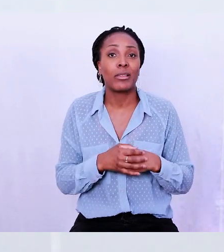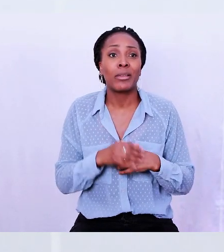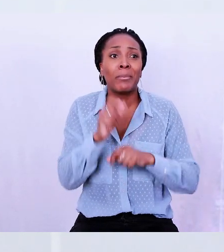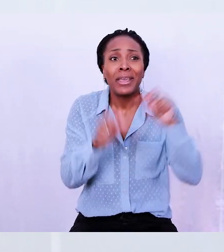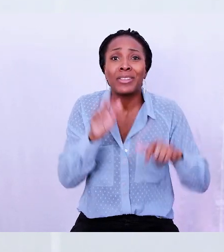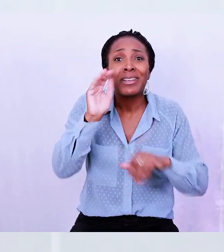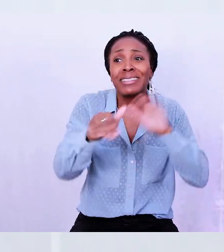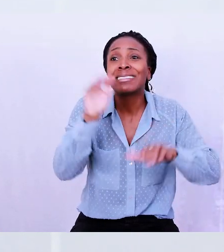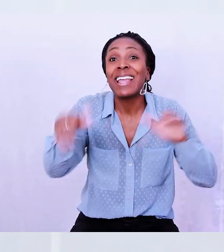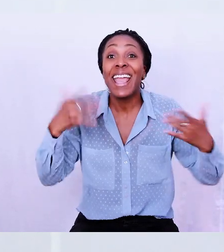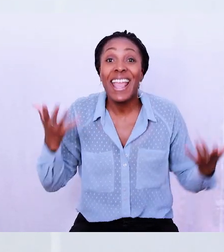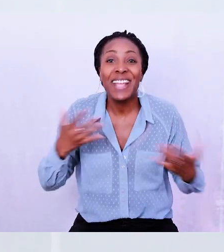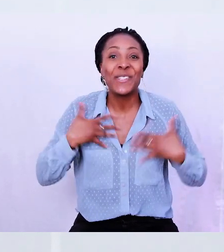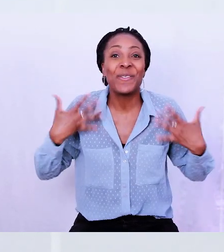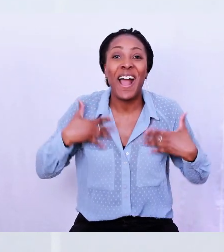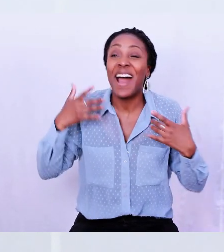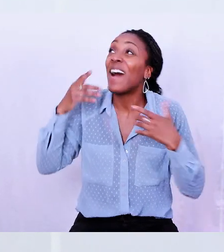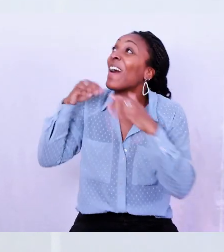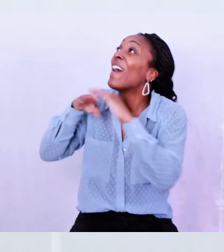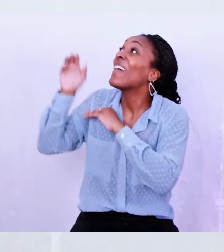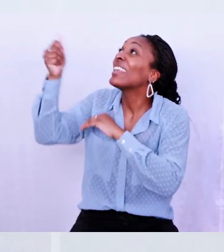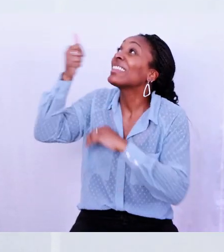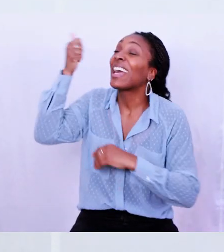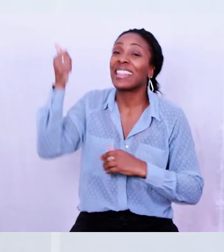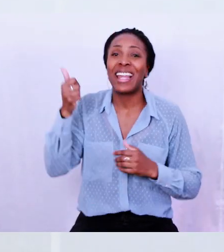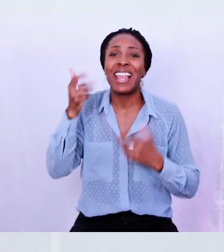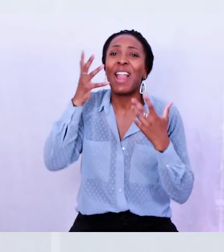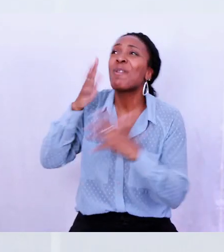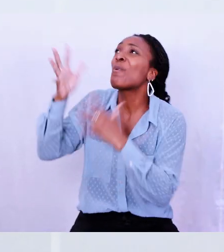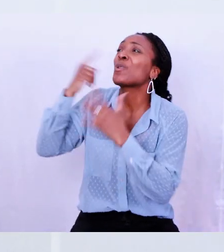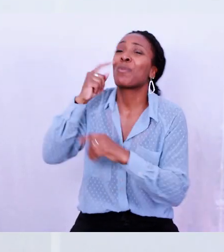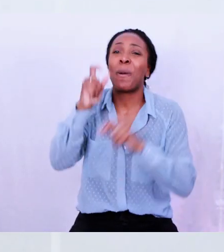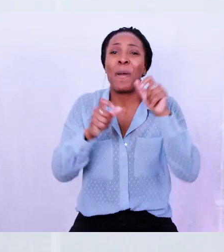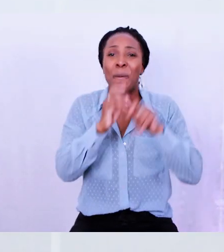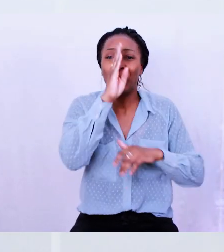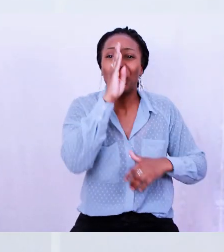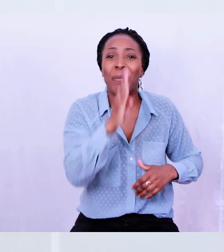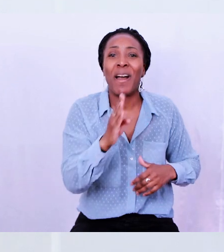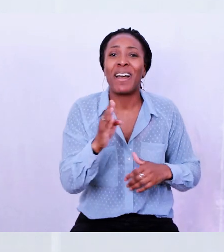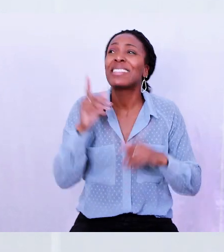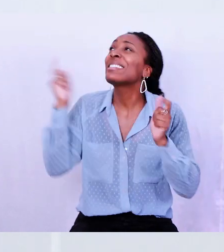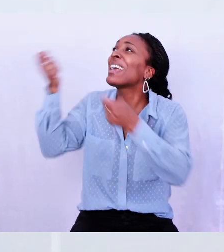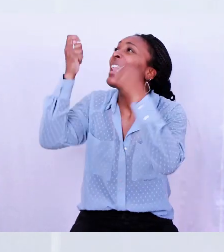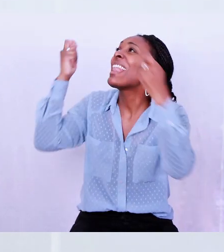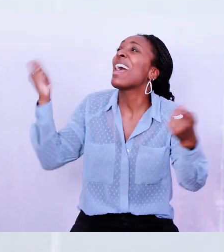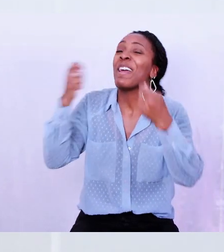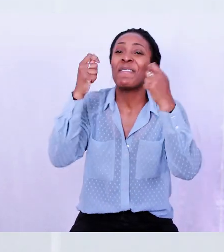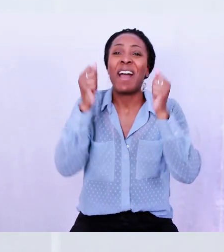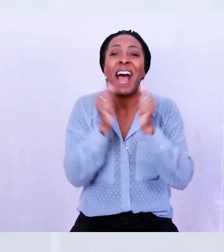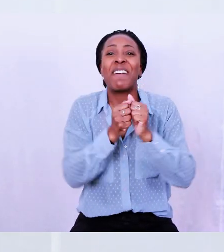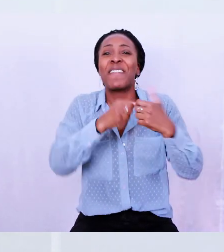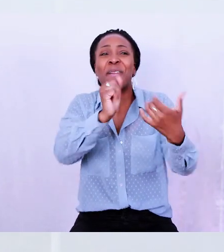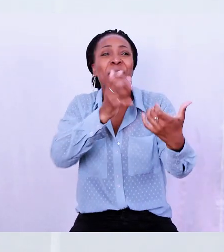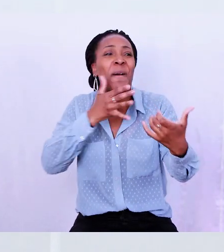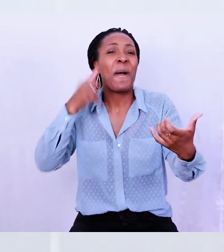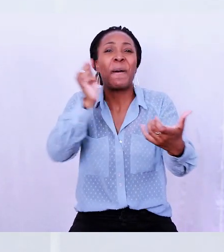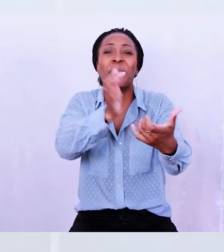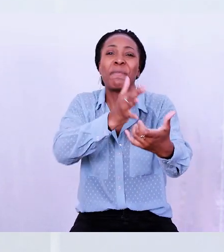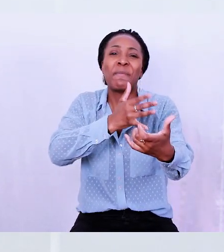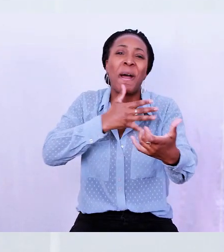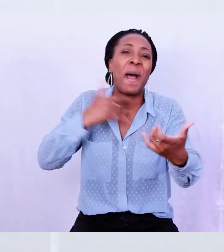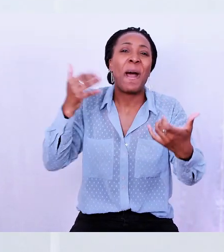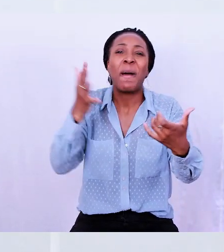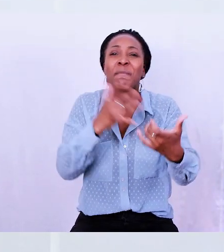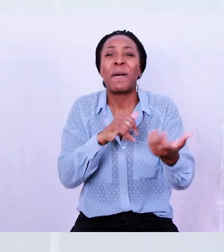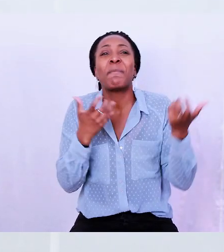réjouissez-vous en l'Éternel. La louange sied aux hommes droits. Célébrez l'Éternel avec la harpe. Célébrez-le sur le huth à 10